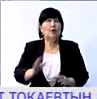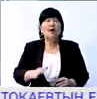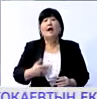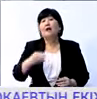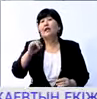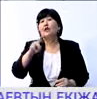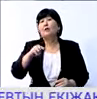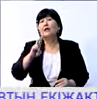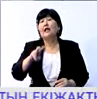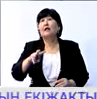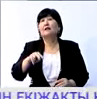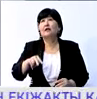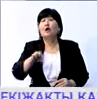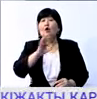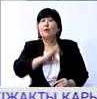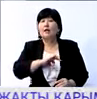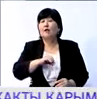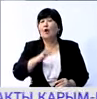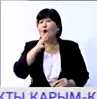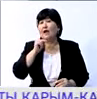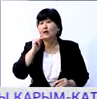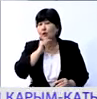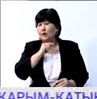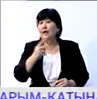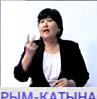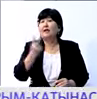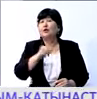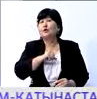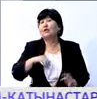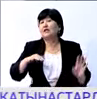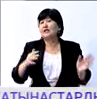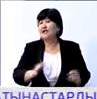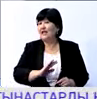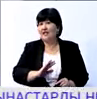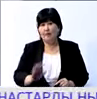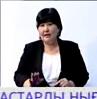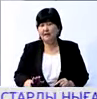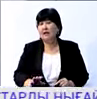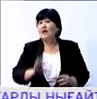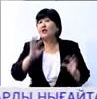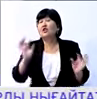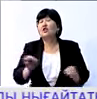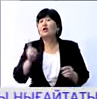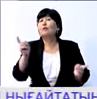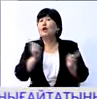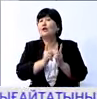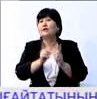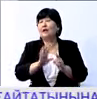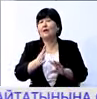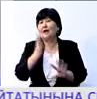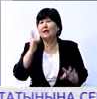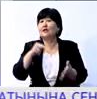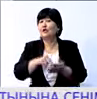Терминалдың пайдасы біріншіден уақытыңызды үнемдейсіз, екіншіден өзіңіз шаршамайсыз, ешкіммен салғыласпайсыз да,